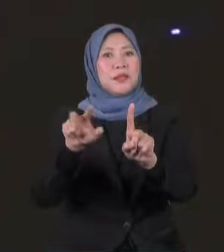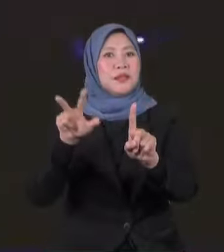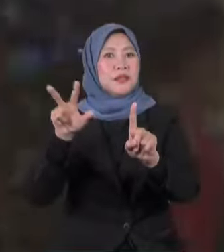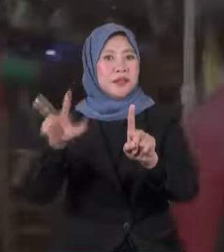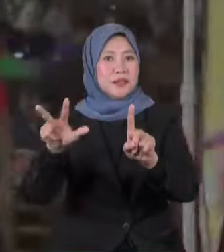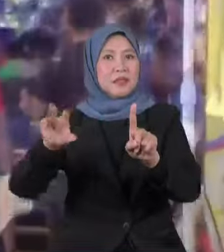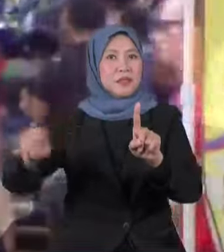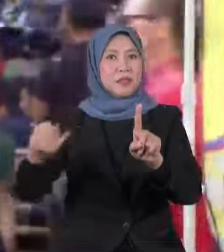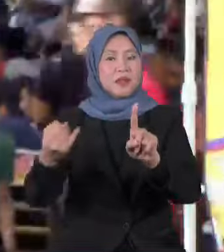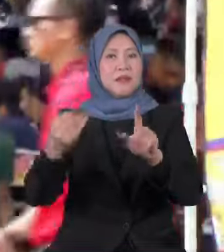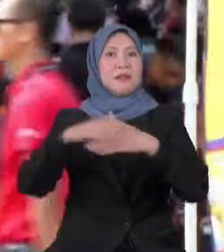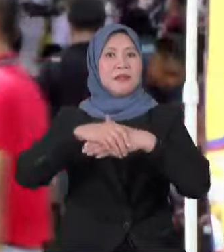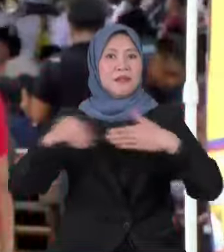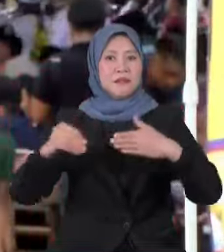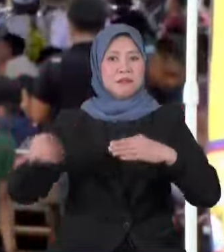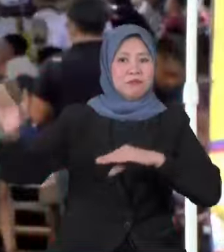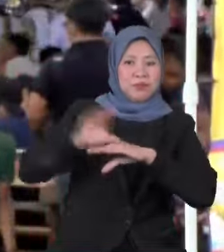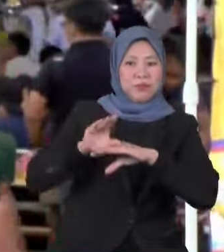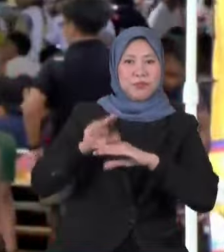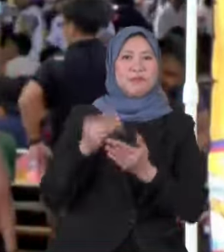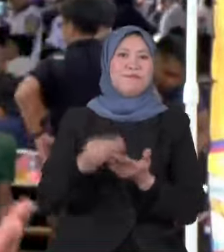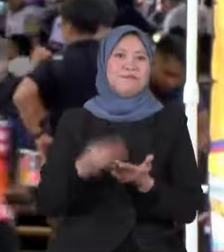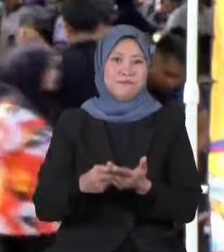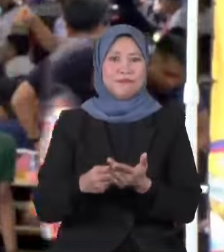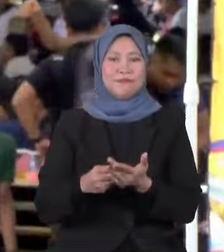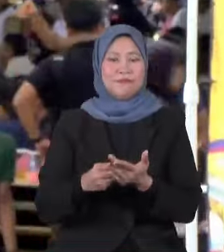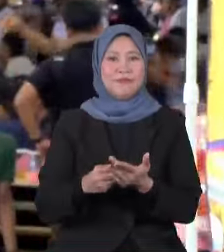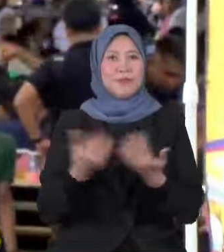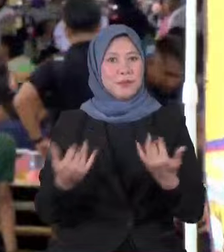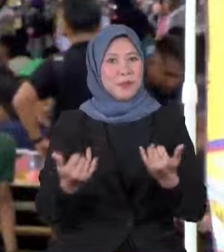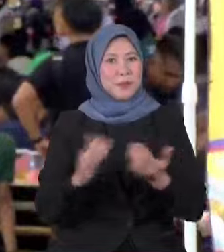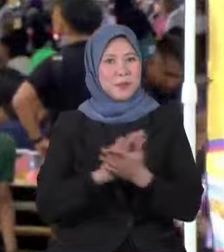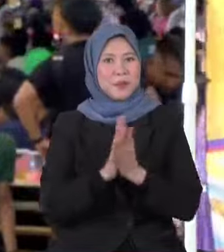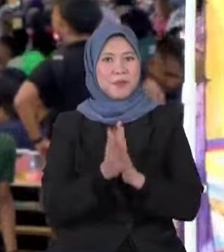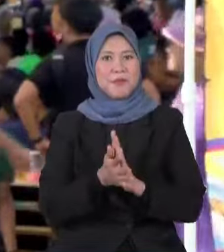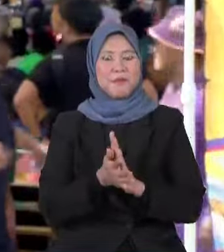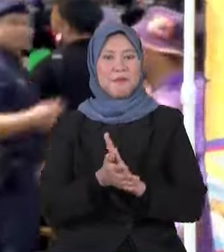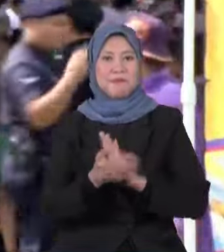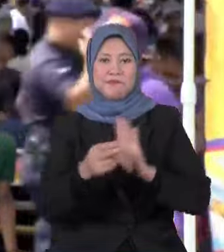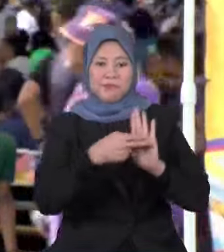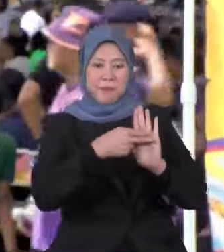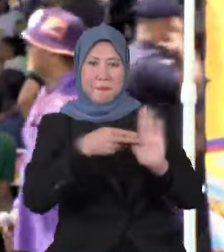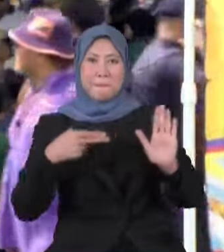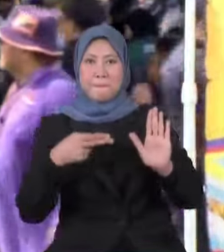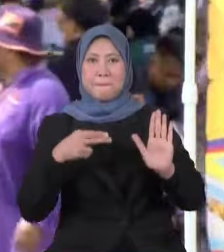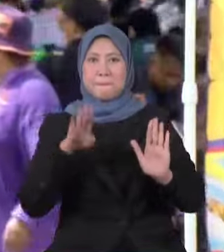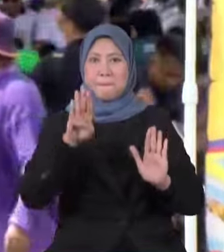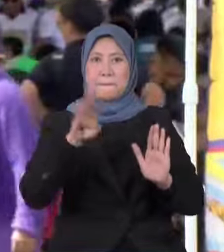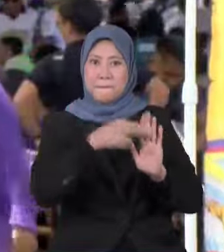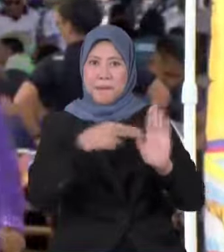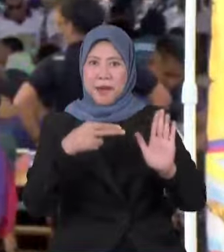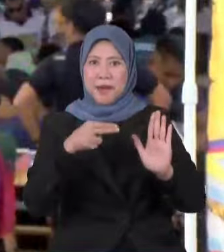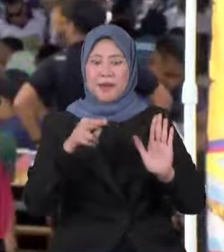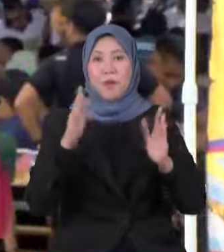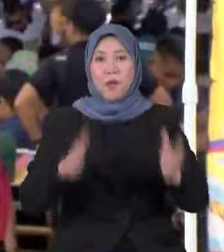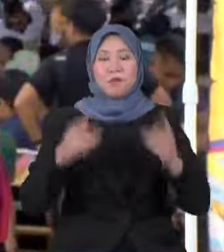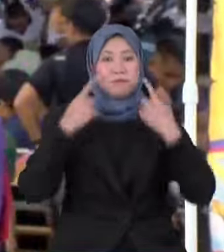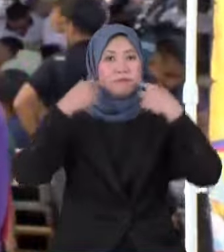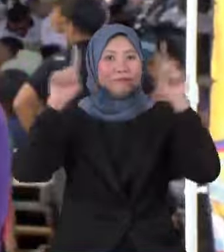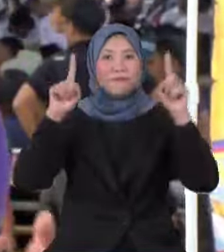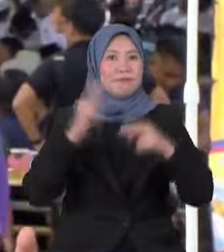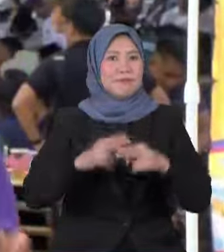juta ringgit. Jadi saya rasa sekarang Rio telah menjadi satu jenama yang dikenali oleh orang ramai.